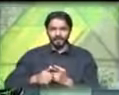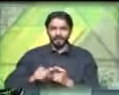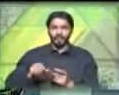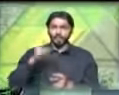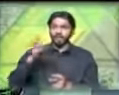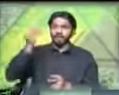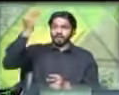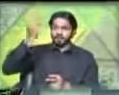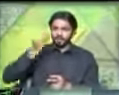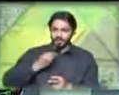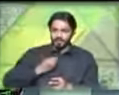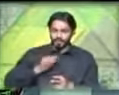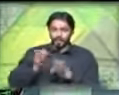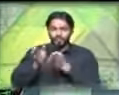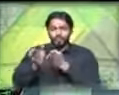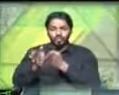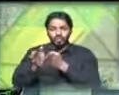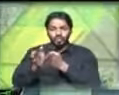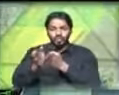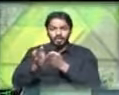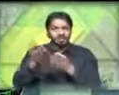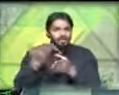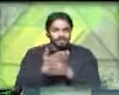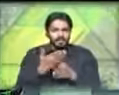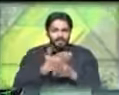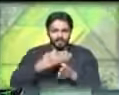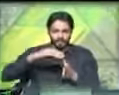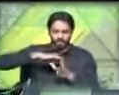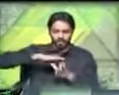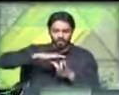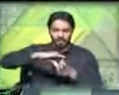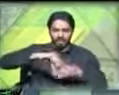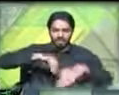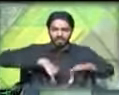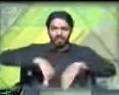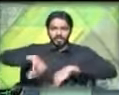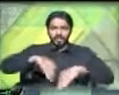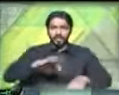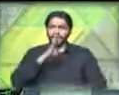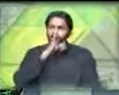وأنقذنا بنور الوحي من التخبط في الهوى والضلالة،